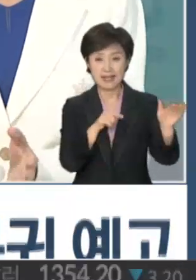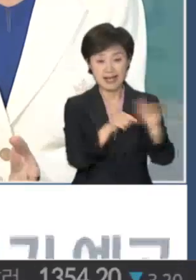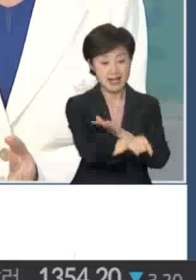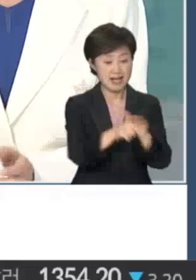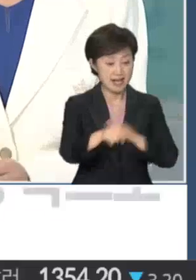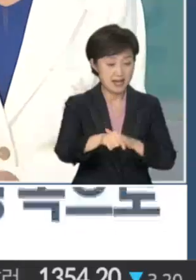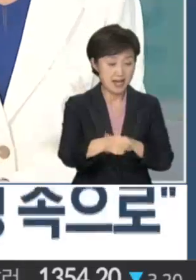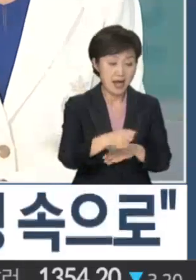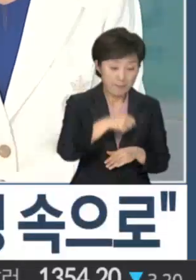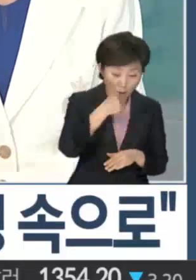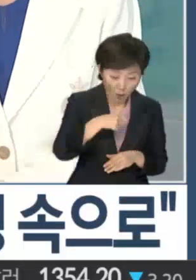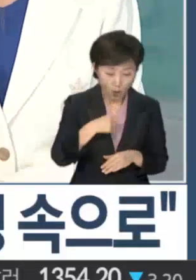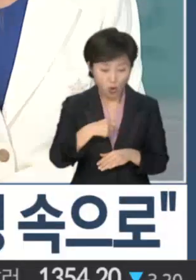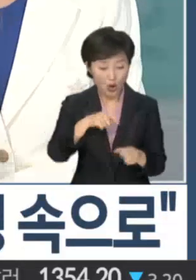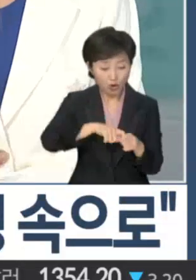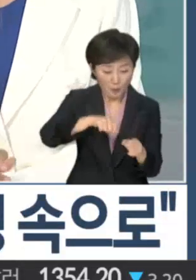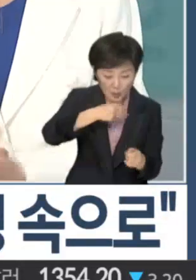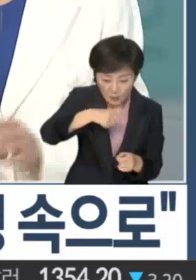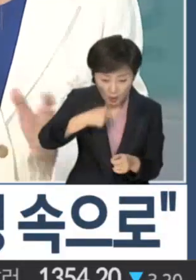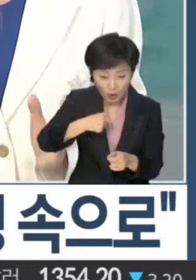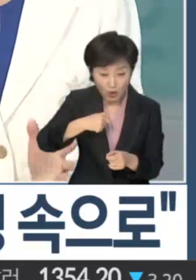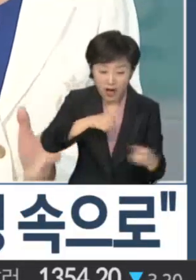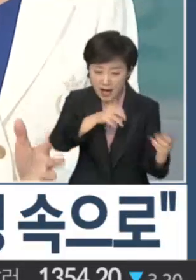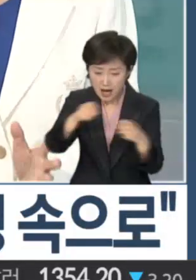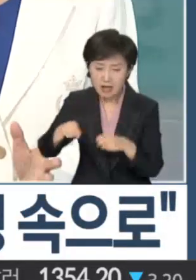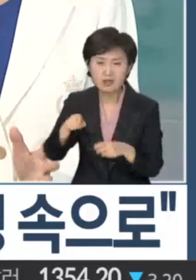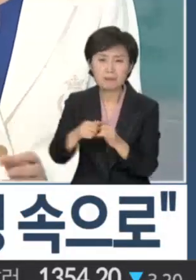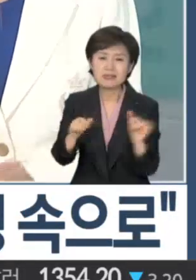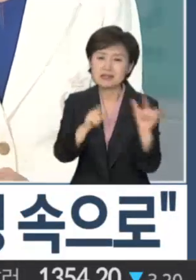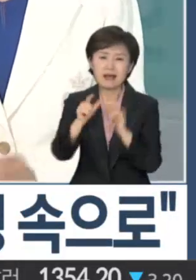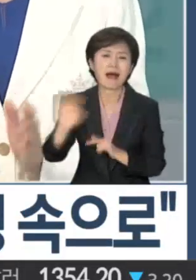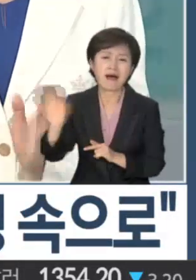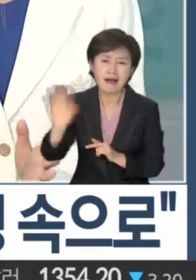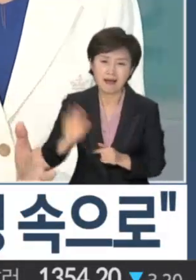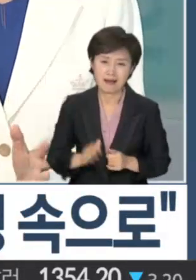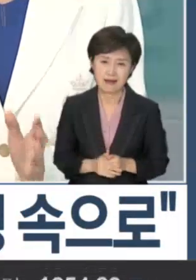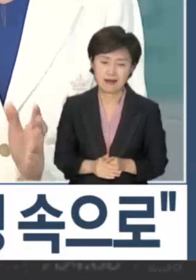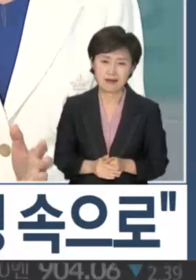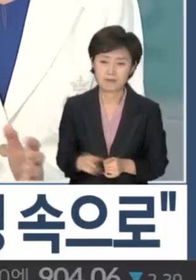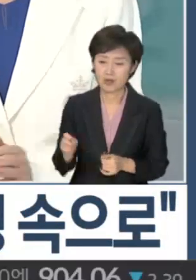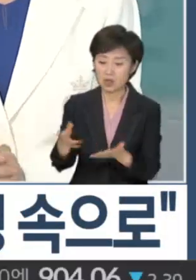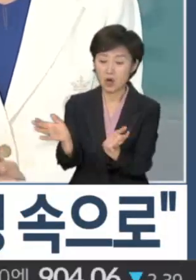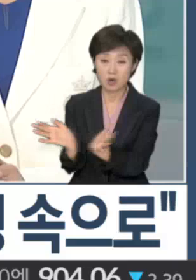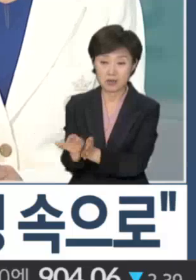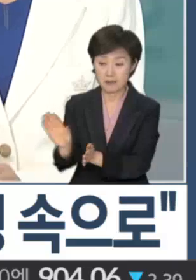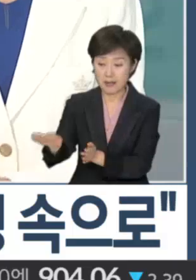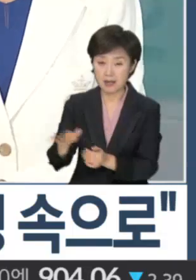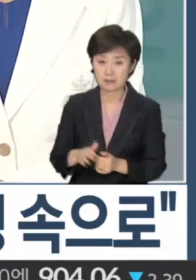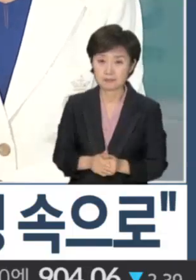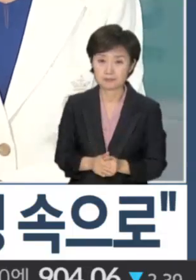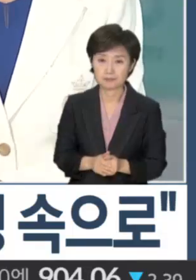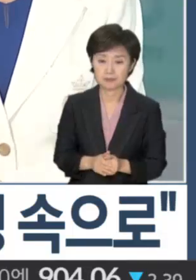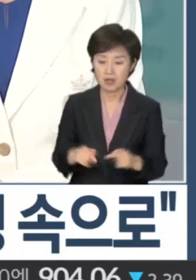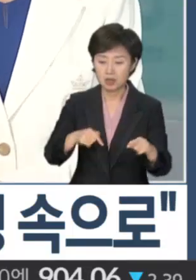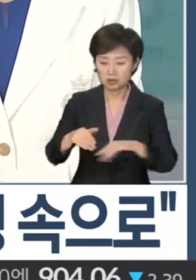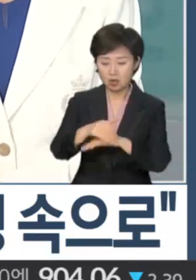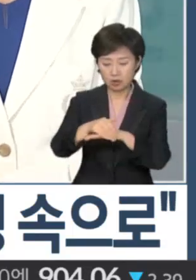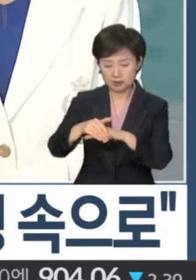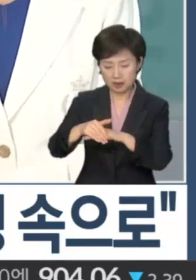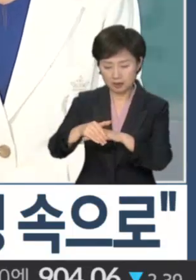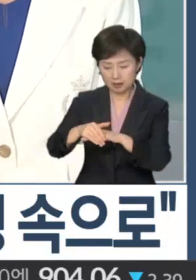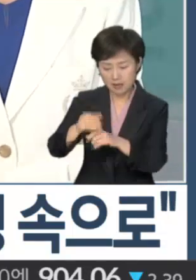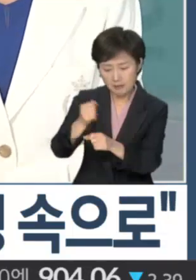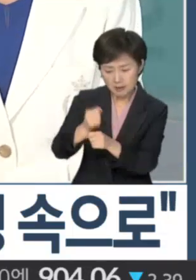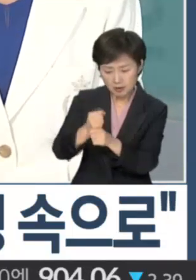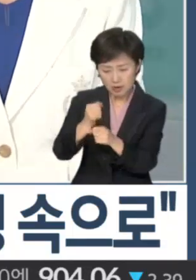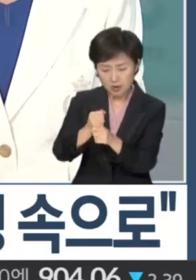시장에 가서 뭐 보고 뭐 떡볶이 먹고 하는 것이 민생이 아니라 여당의 민생은 정책으로 구체적으로